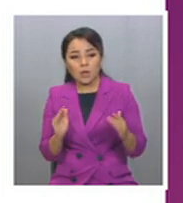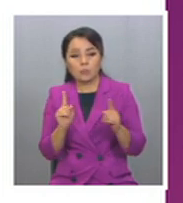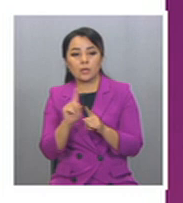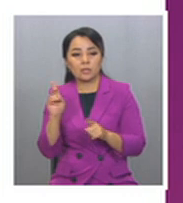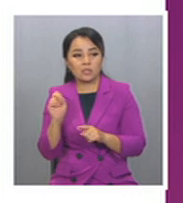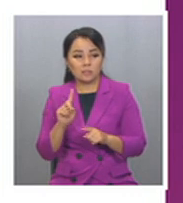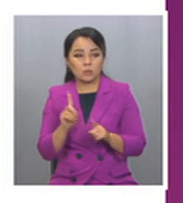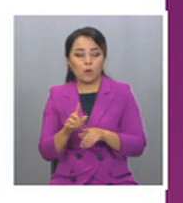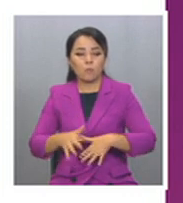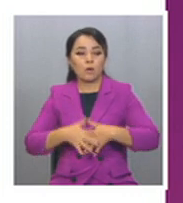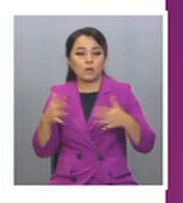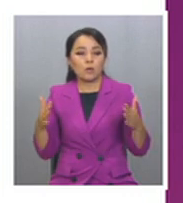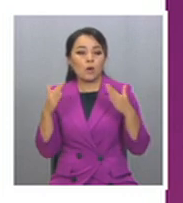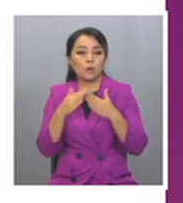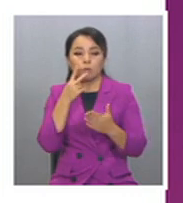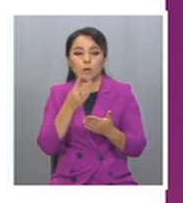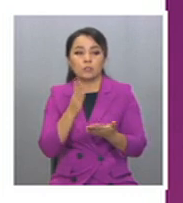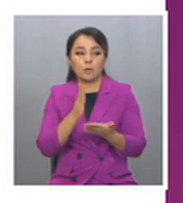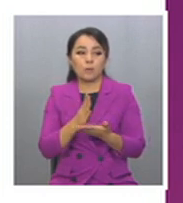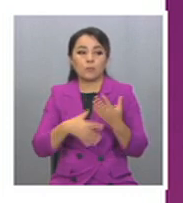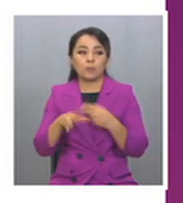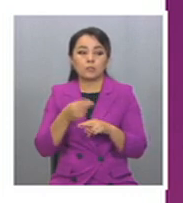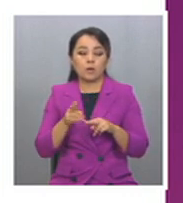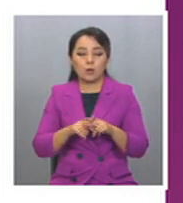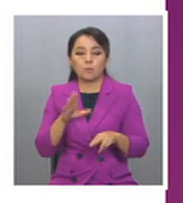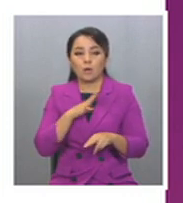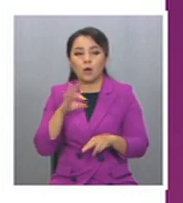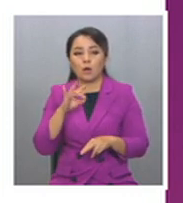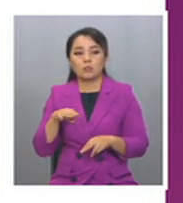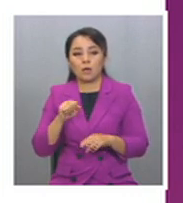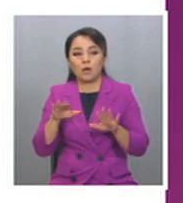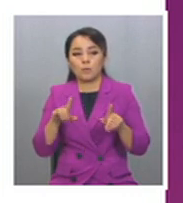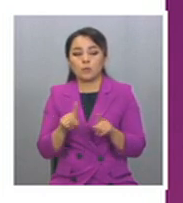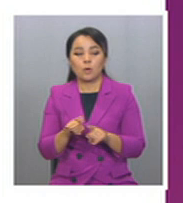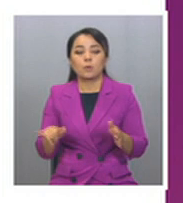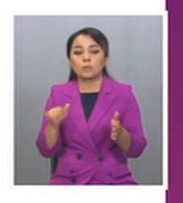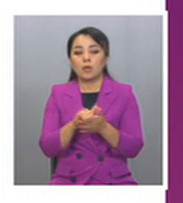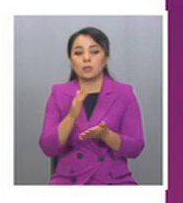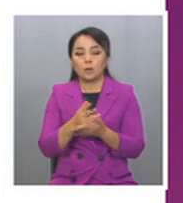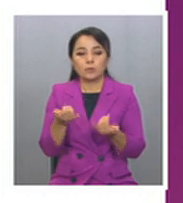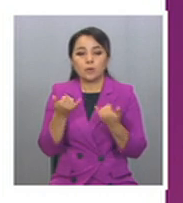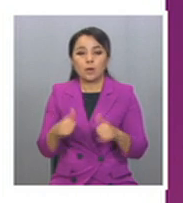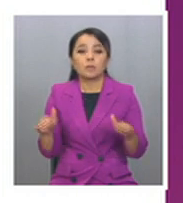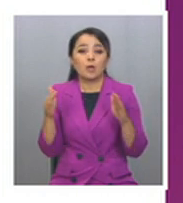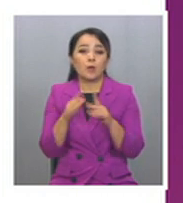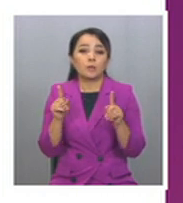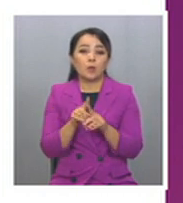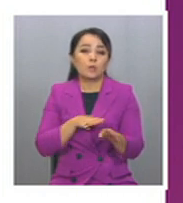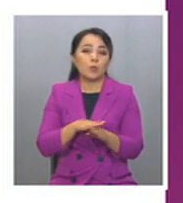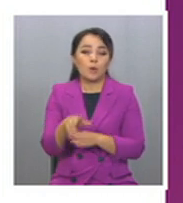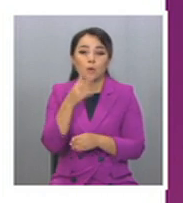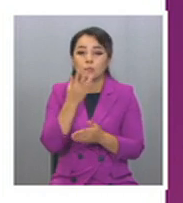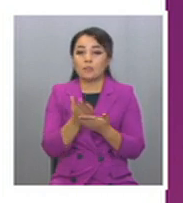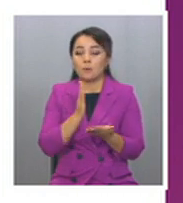дағарадай кең үйлер көрдім. Бүкіл орда биік тұғырға орнатылған осындай таң ғажайып үйлерге толы сияқты боп